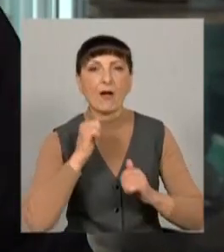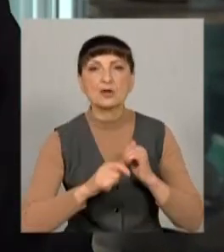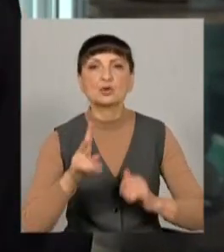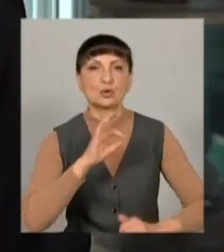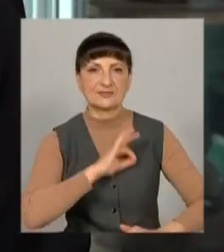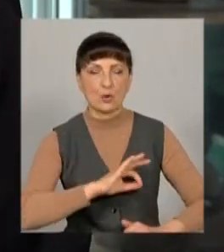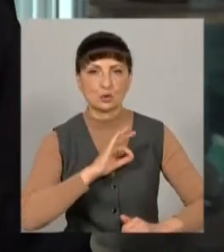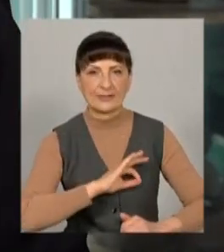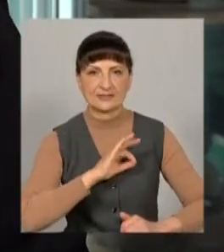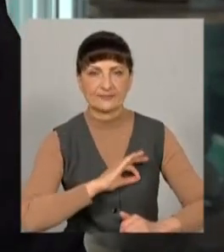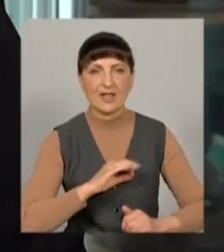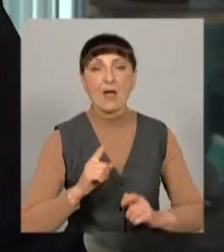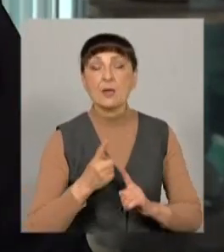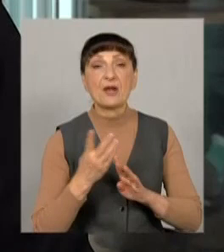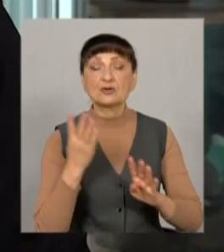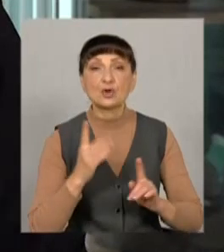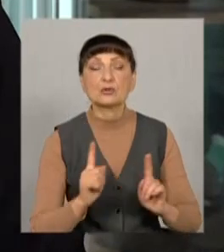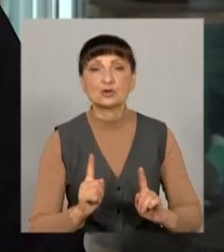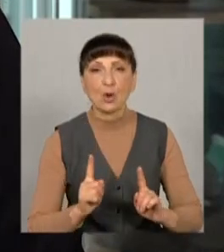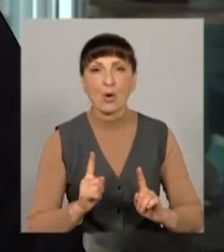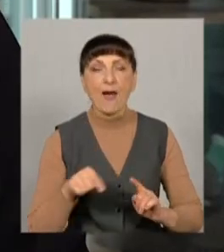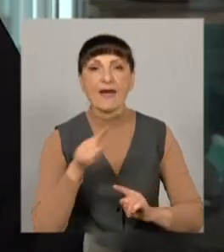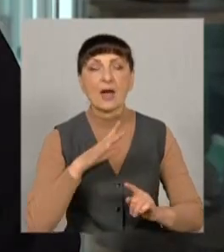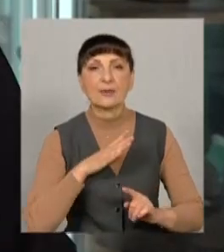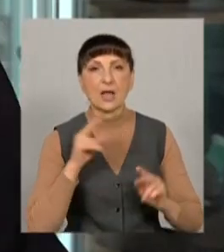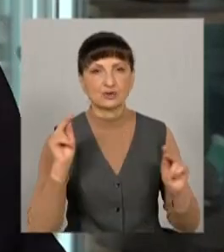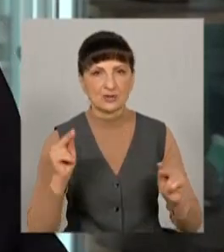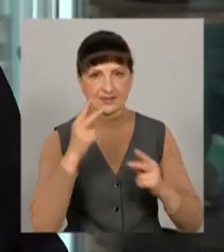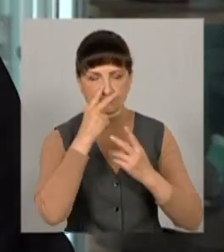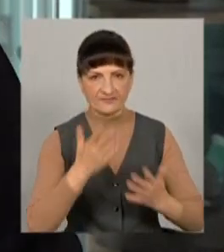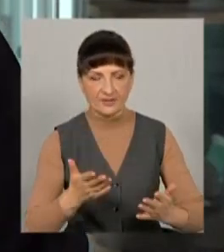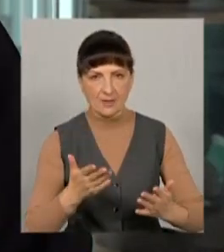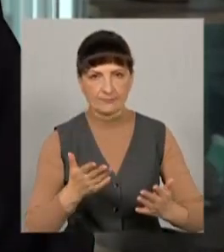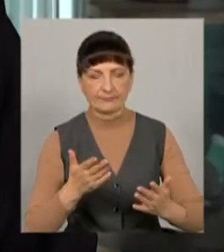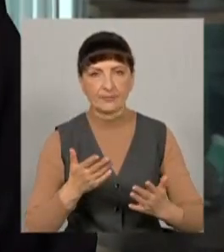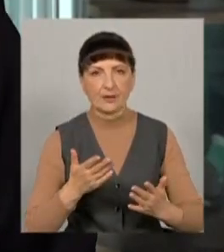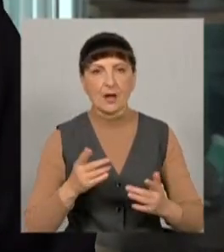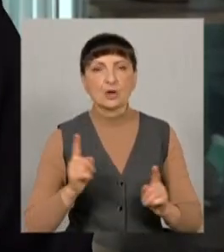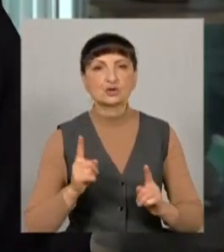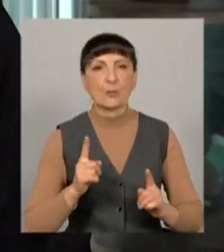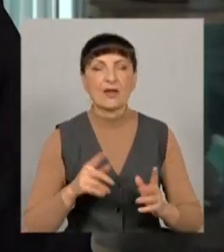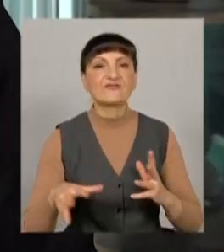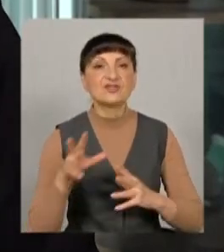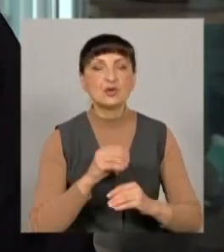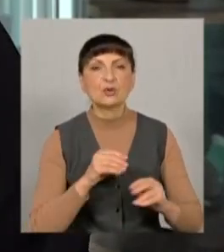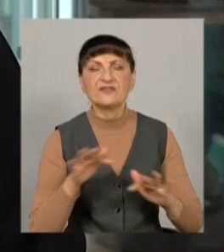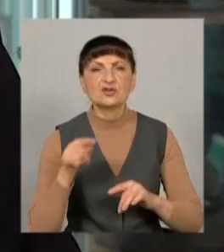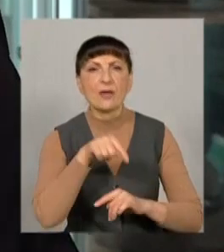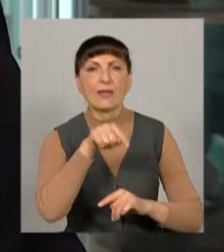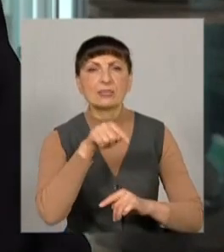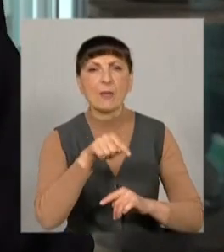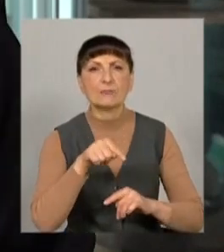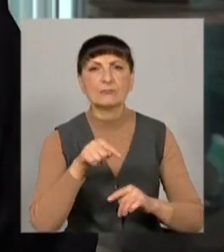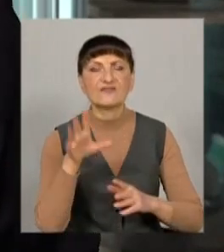пользователю. И первоочередно, чтобы она была прозрачна. То есть все движение в системе, все